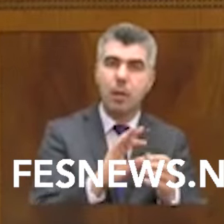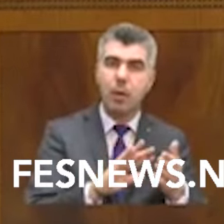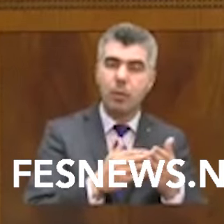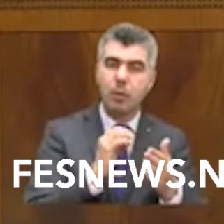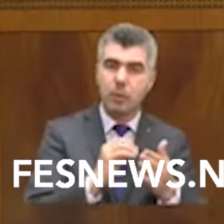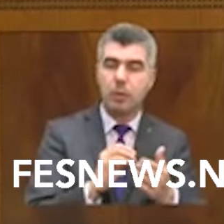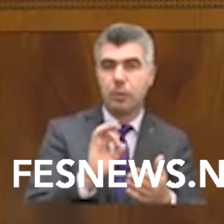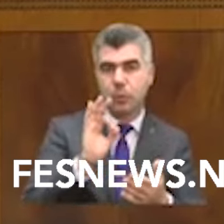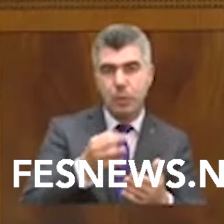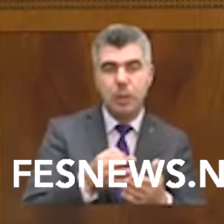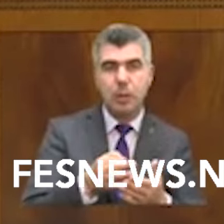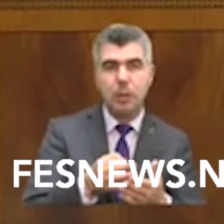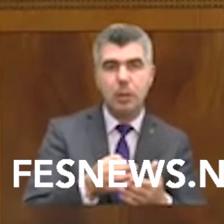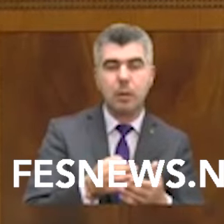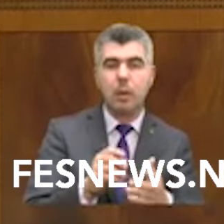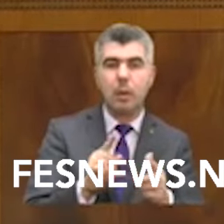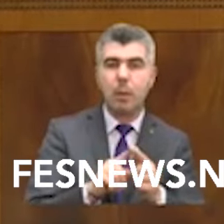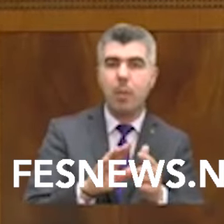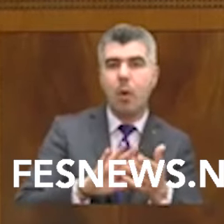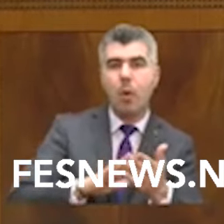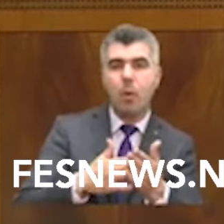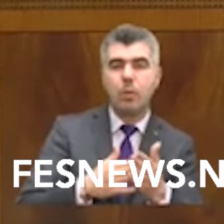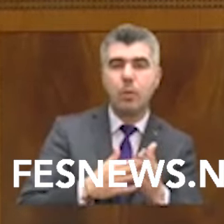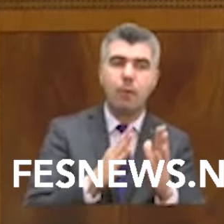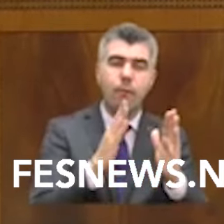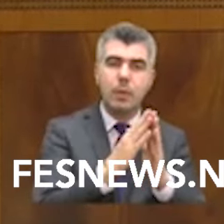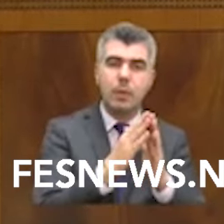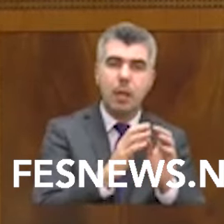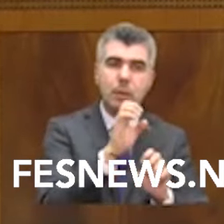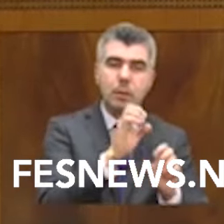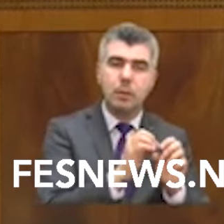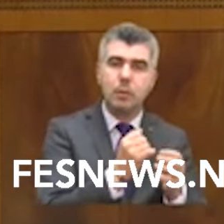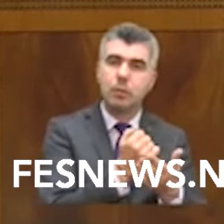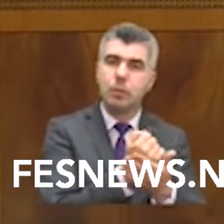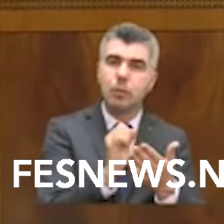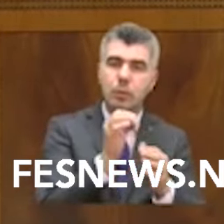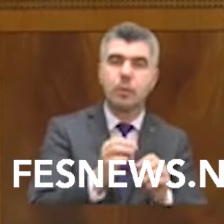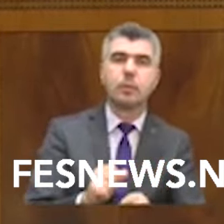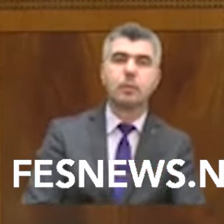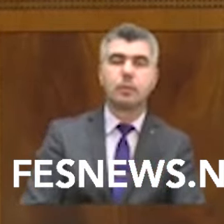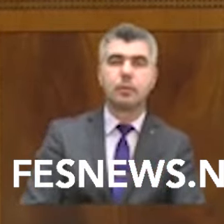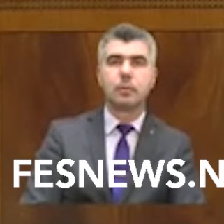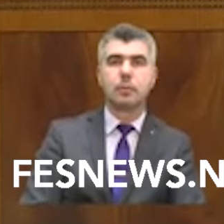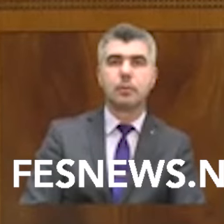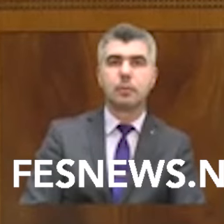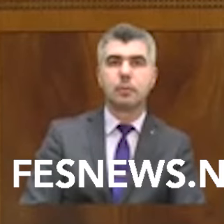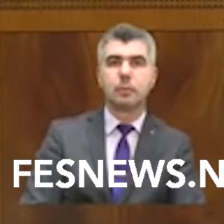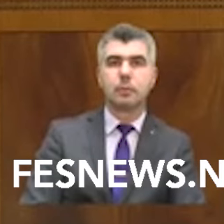فيما يخص يعني المحاربة ديال الصفيح. ف